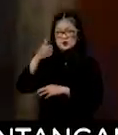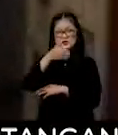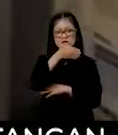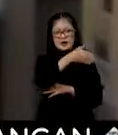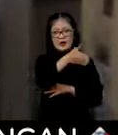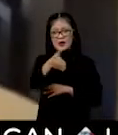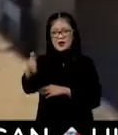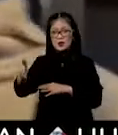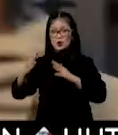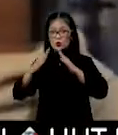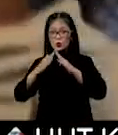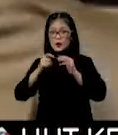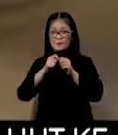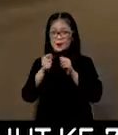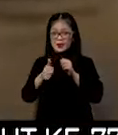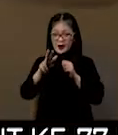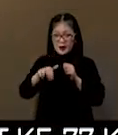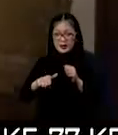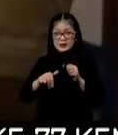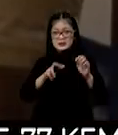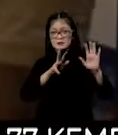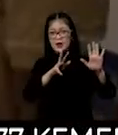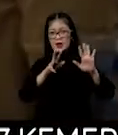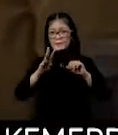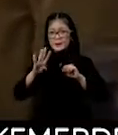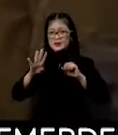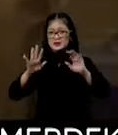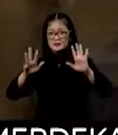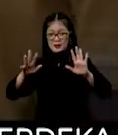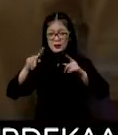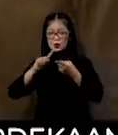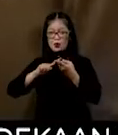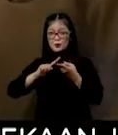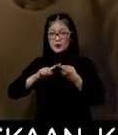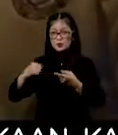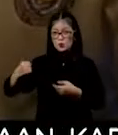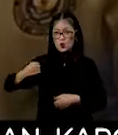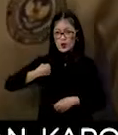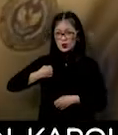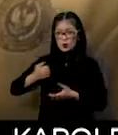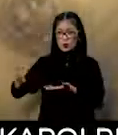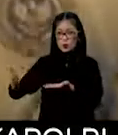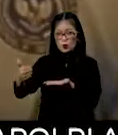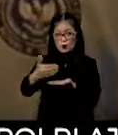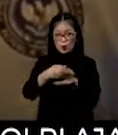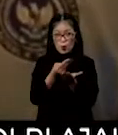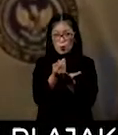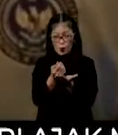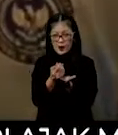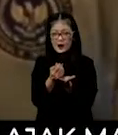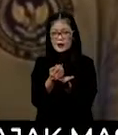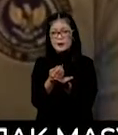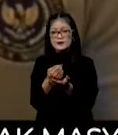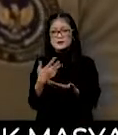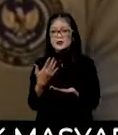Rumah ini dibeli lagi pada tahun 1949 oleh kawan seperjuangan Soekarno yang mengumpulkan sejumlah uang. Inggit pun ditanya, maunya